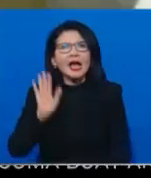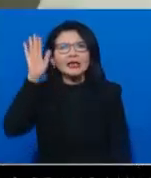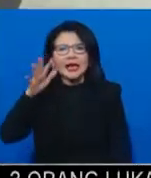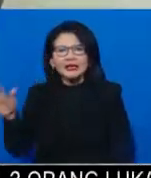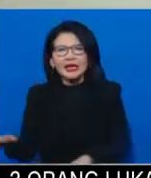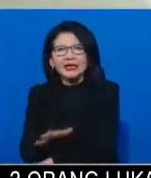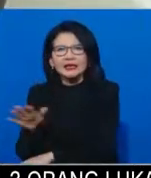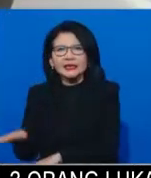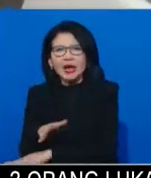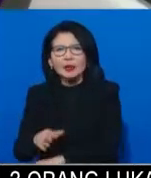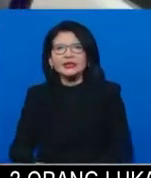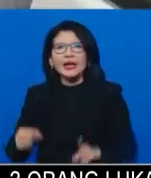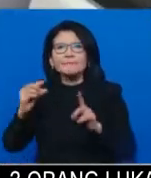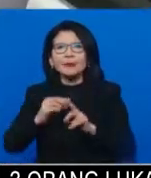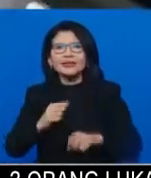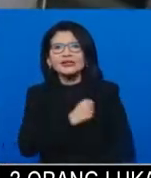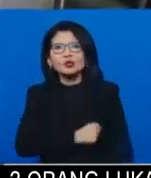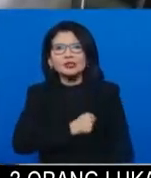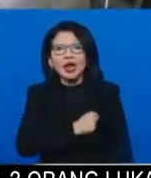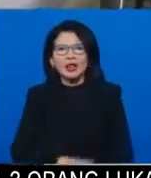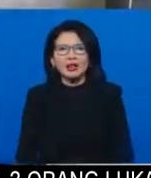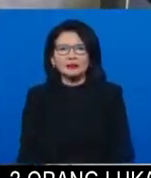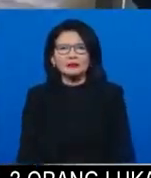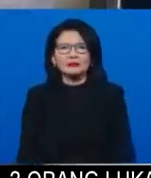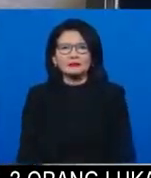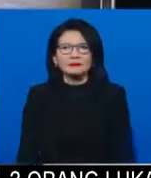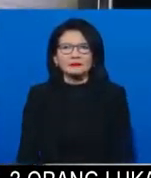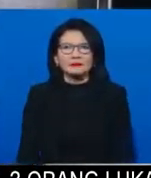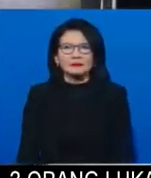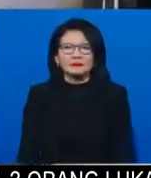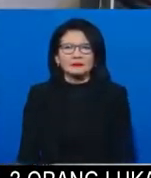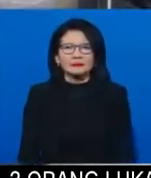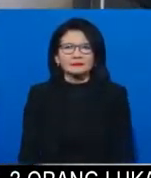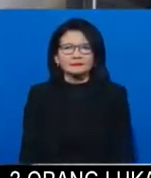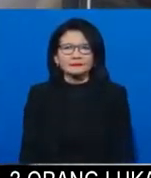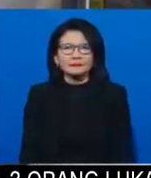Panti Sosial Kota Semarang. Tim Liputan, CNN Indonesia.